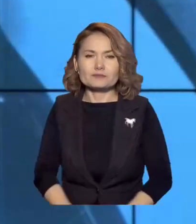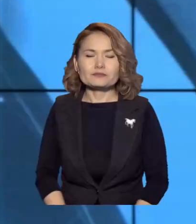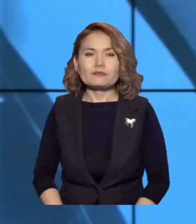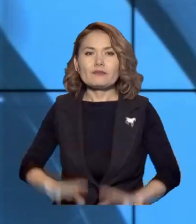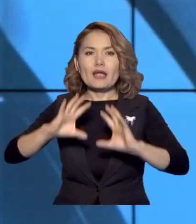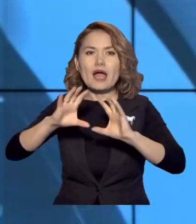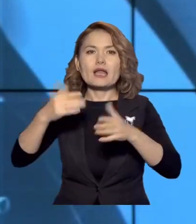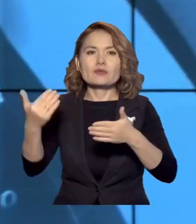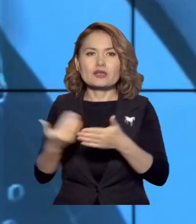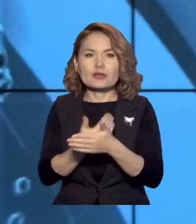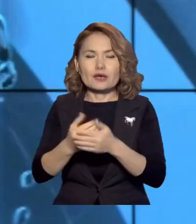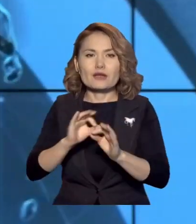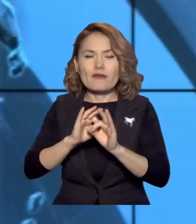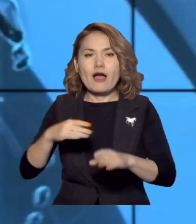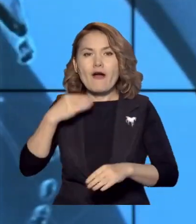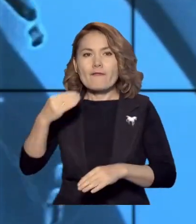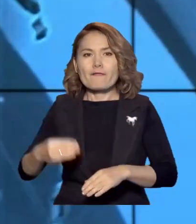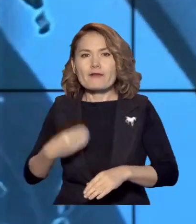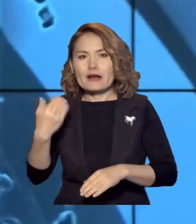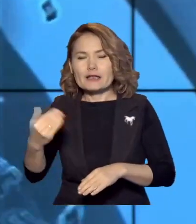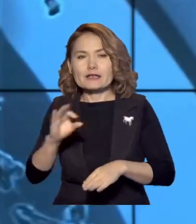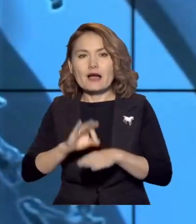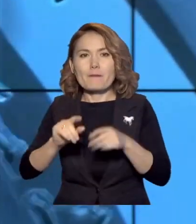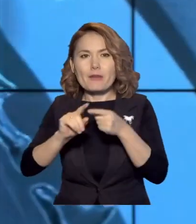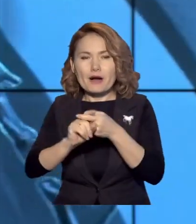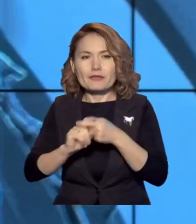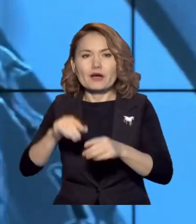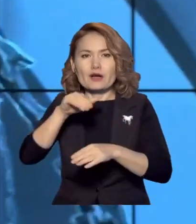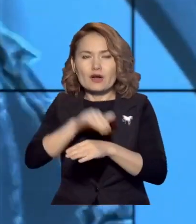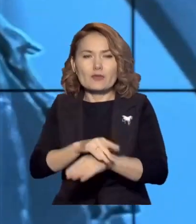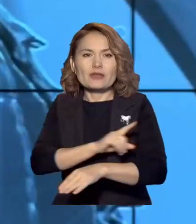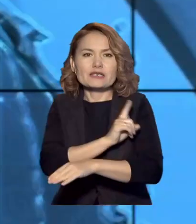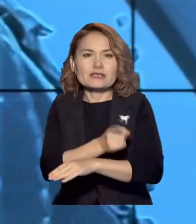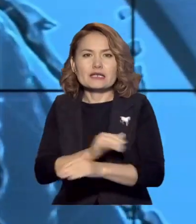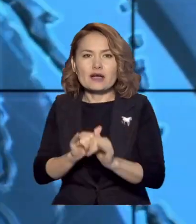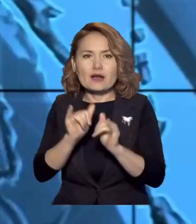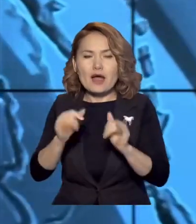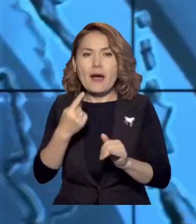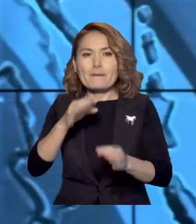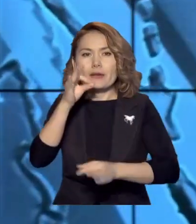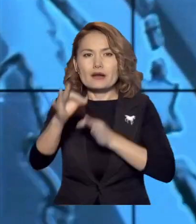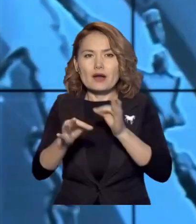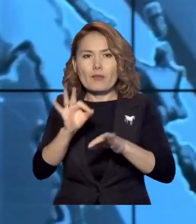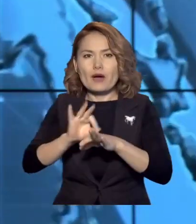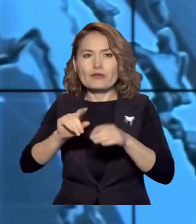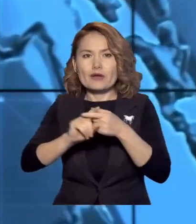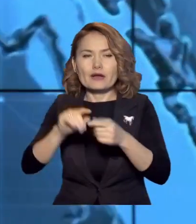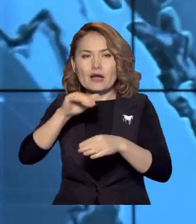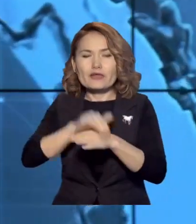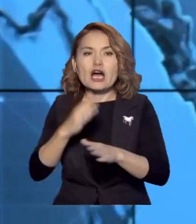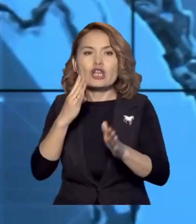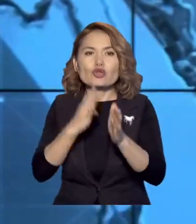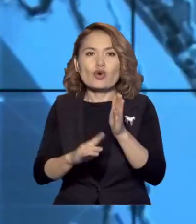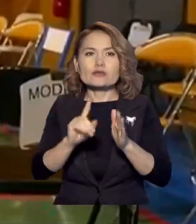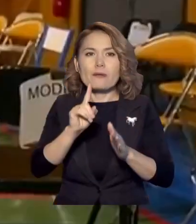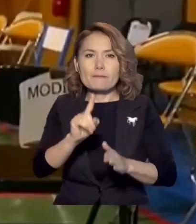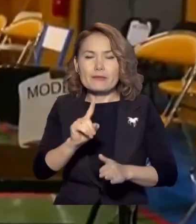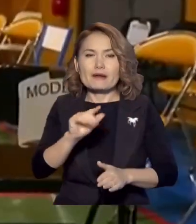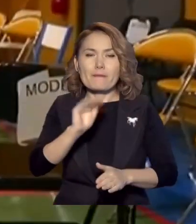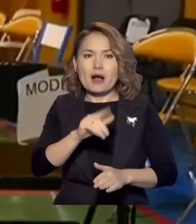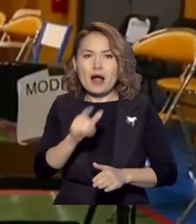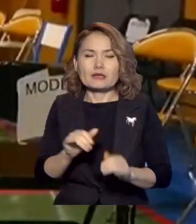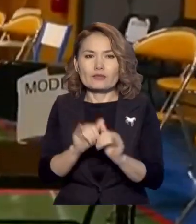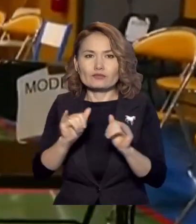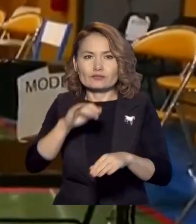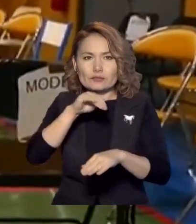Әлем жаңалықтарына ойысайық, Францияда коронавирусқа қатысты эпидахуал ұшығып барады. Бір тәулікте вирусты жұқтырудың 91 мыңдай жаңа